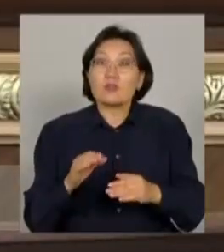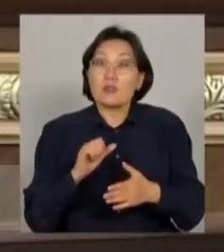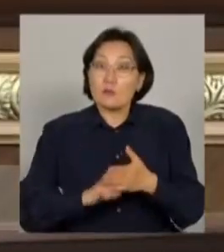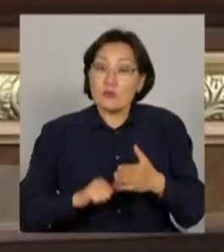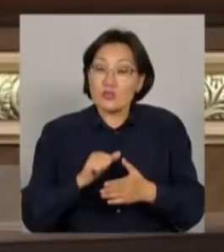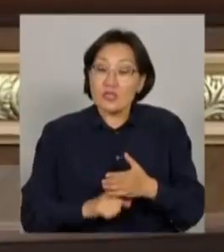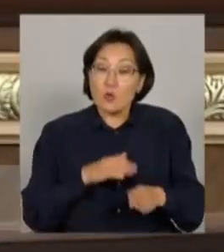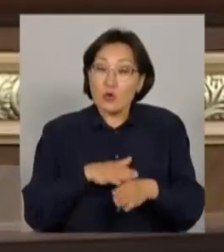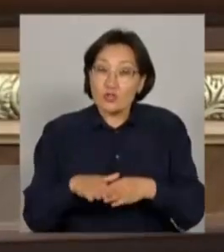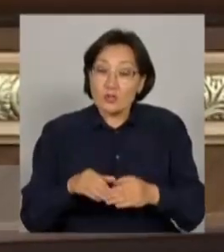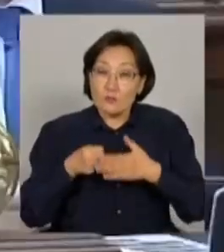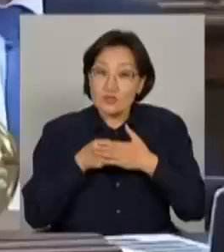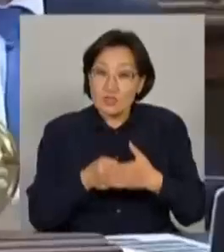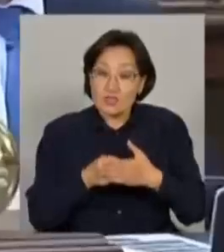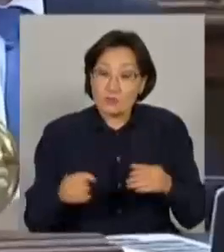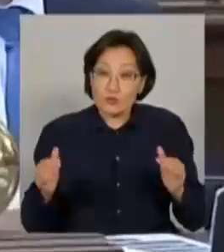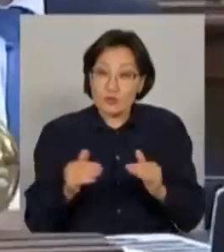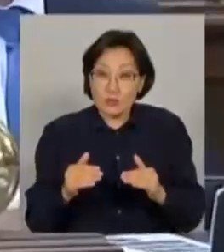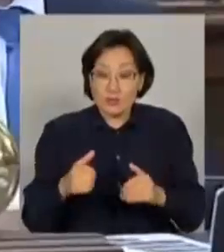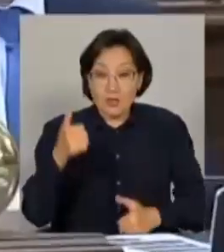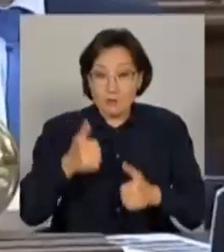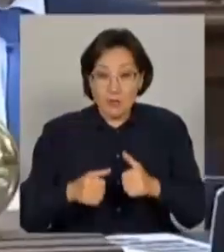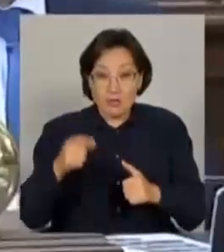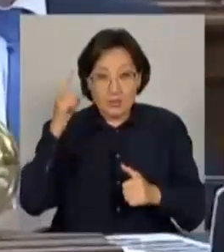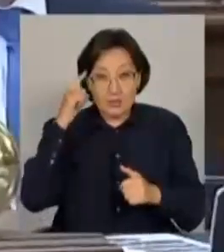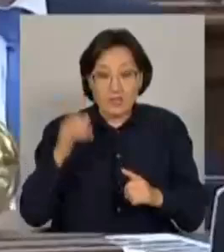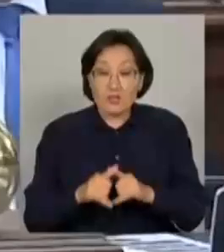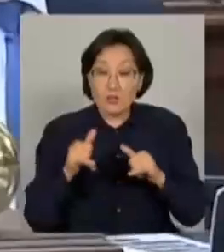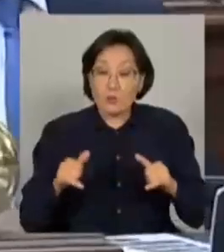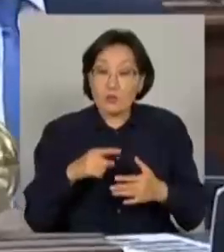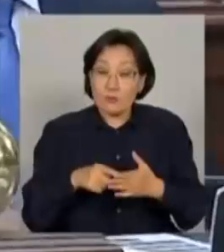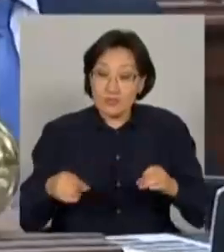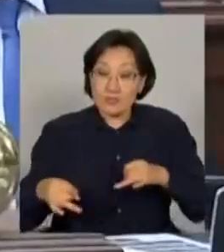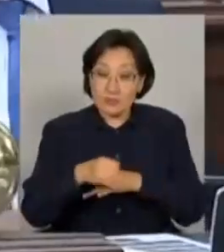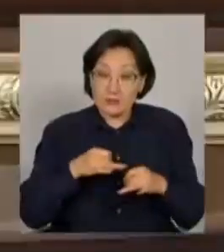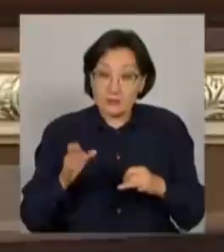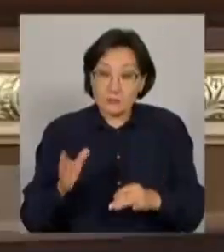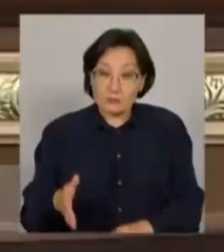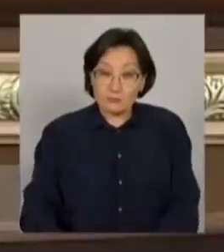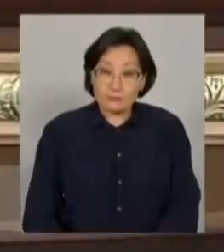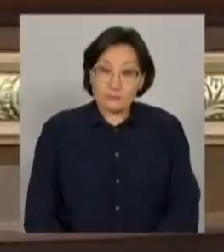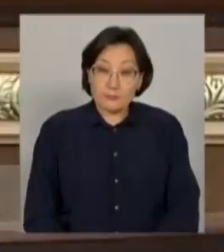қысымды азайту және бәсекелестікті дамыту мәселелері мұқият талқыланады.